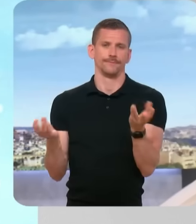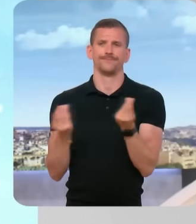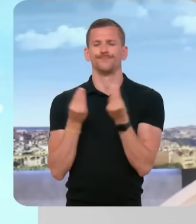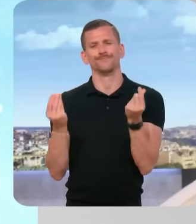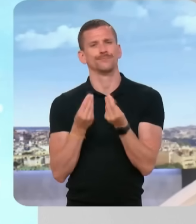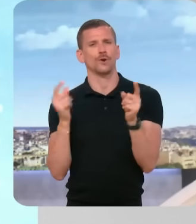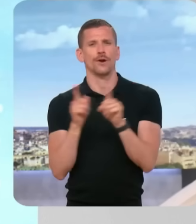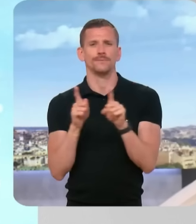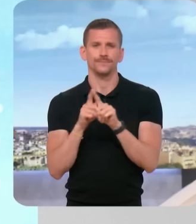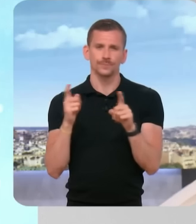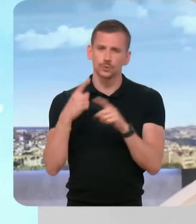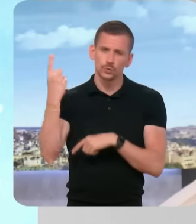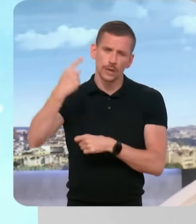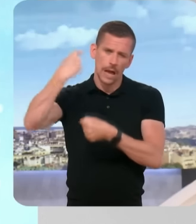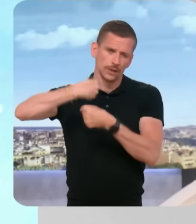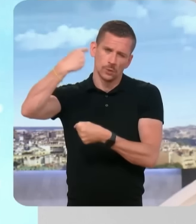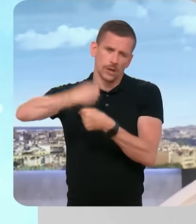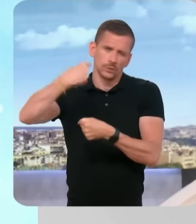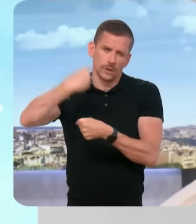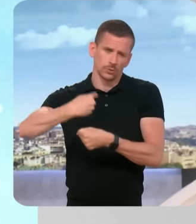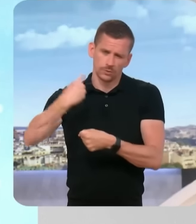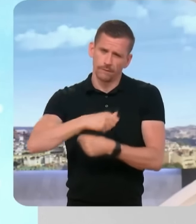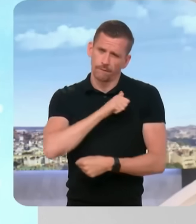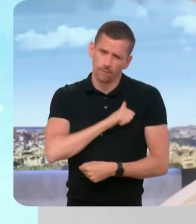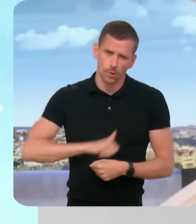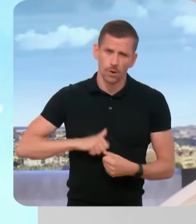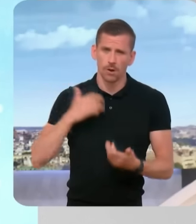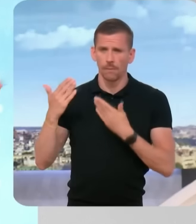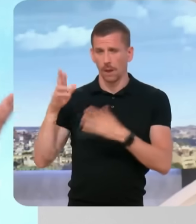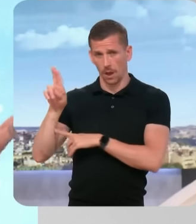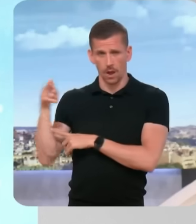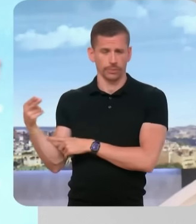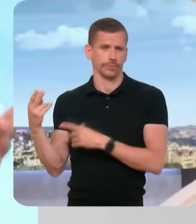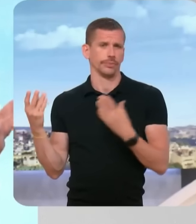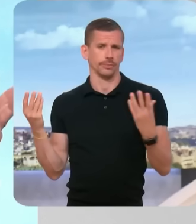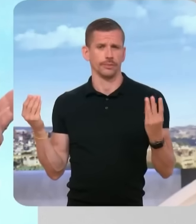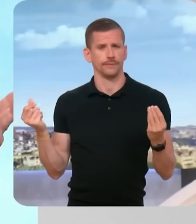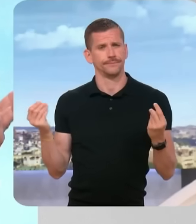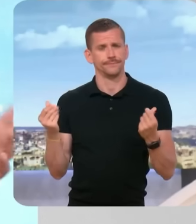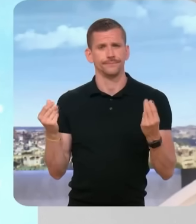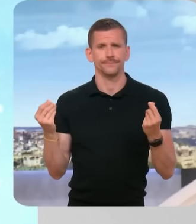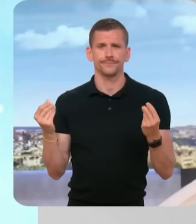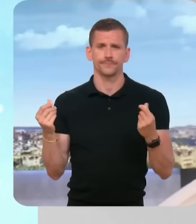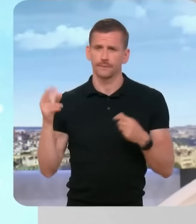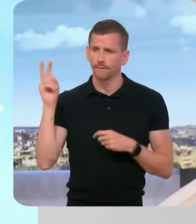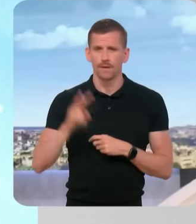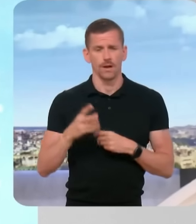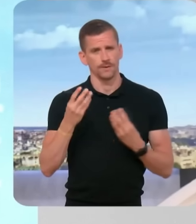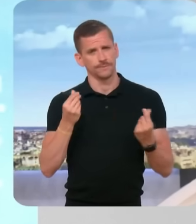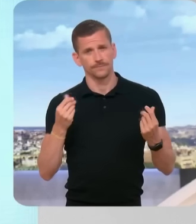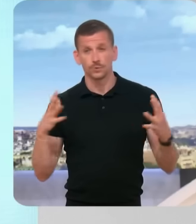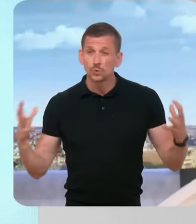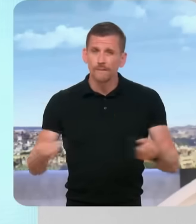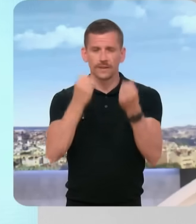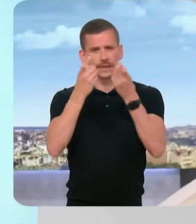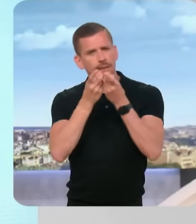nous accuser de manière encore plus forte que le Rassemblement national. Ça serait un peu plus simple. Pour ensuite appeler à sauver la démocratie. Mais est-ce que ce ne